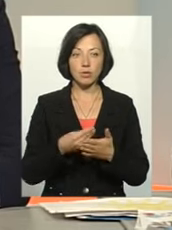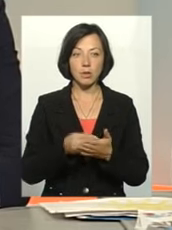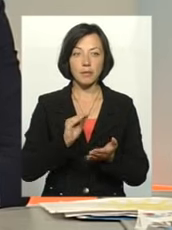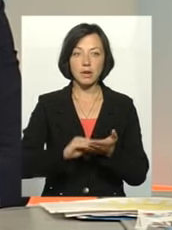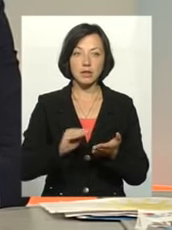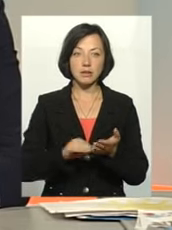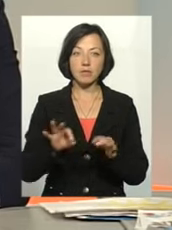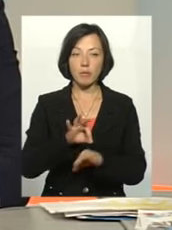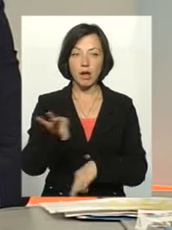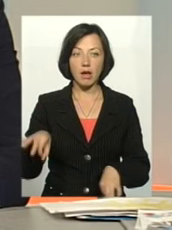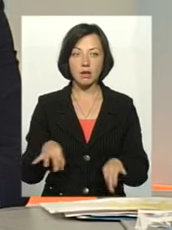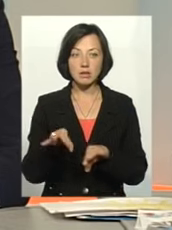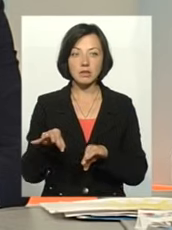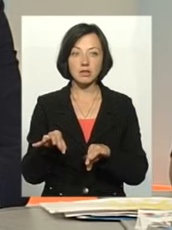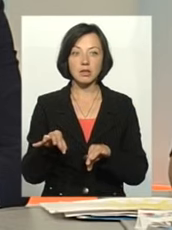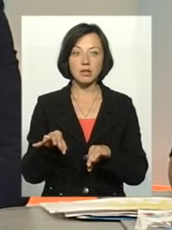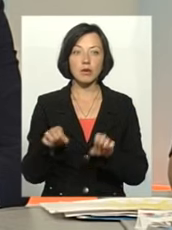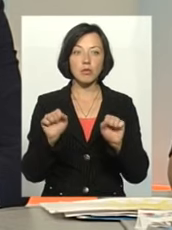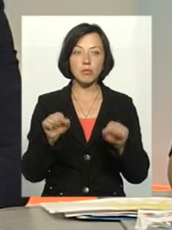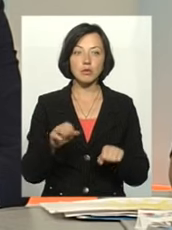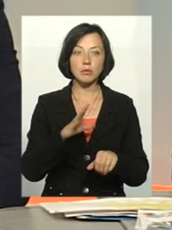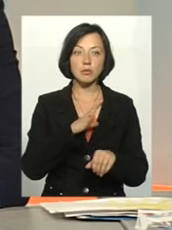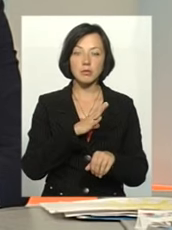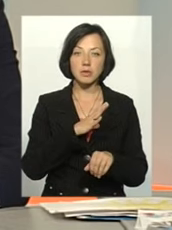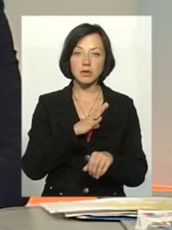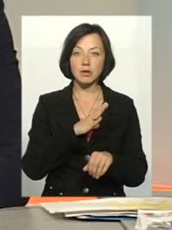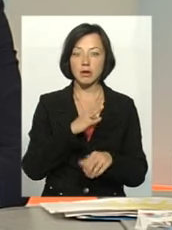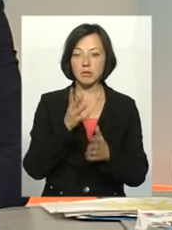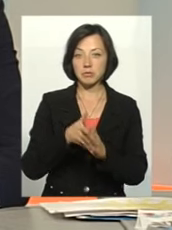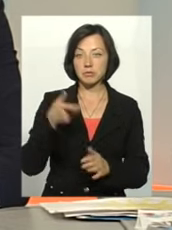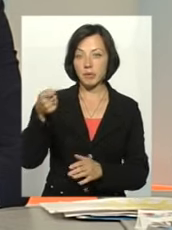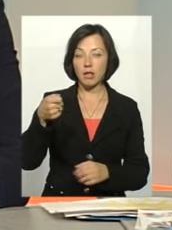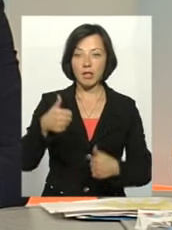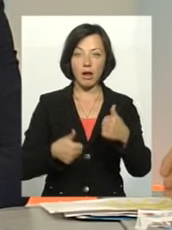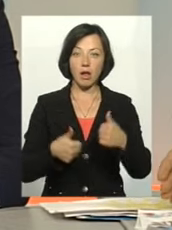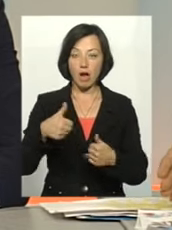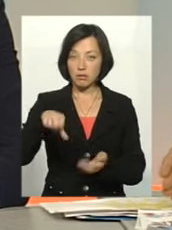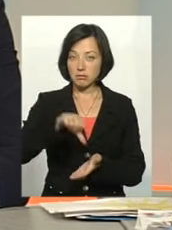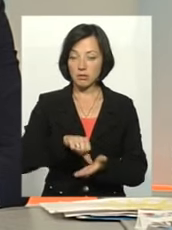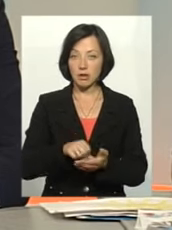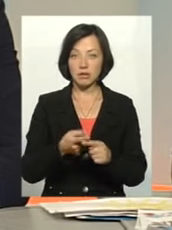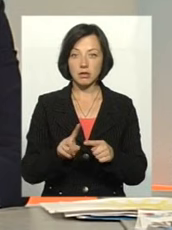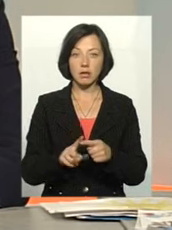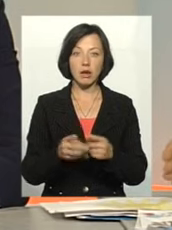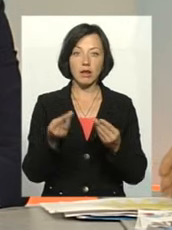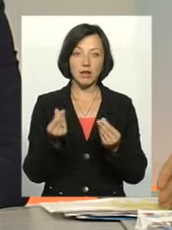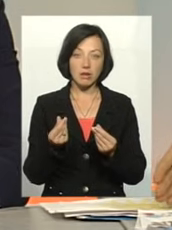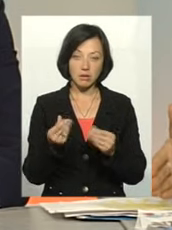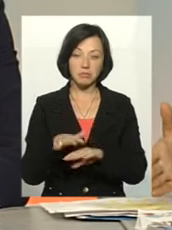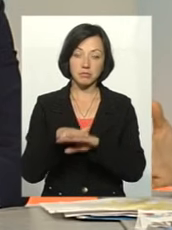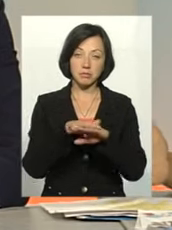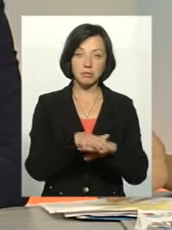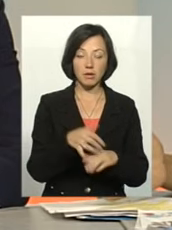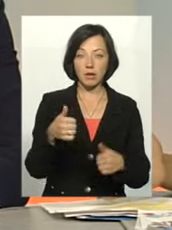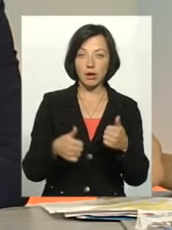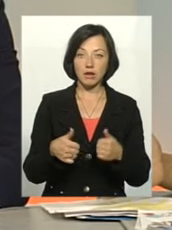прописываем проект, также этот проект может быть выставлен на грант, так как средства грантовые будут заходить, непосредственно они все